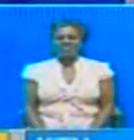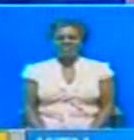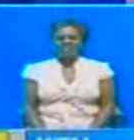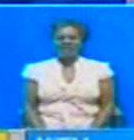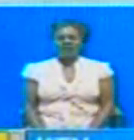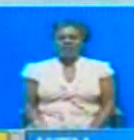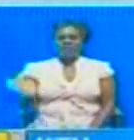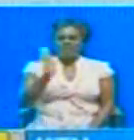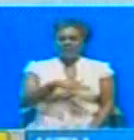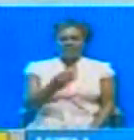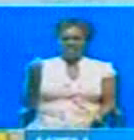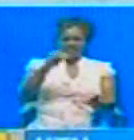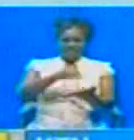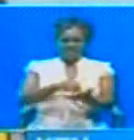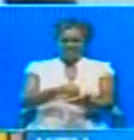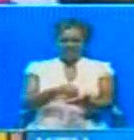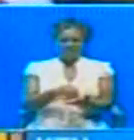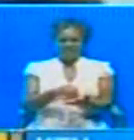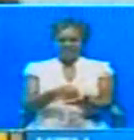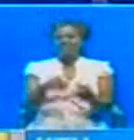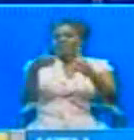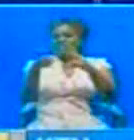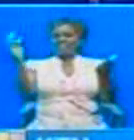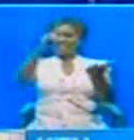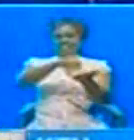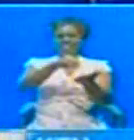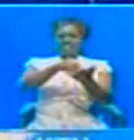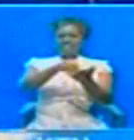Go back up. I get to significantly, then I get lost.